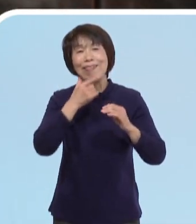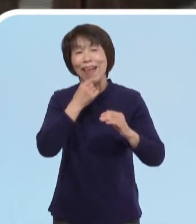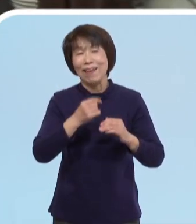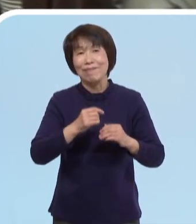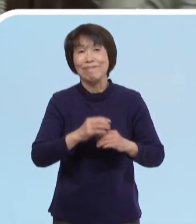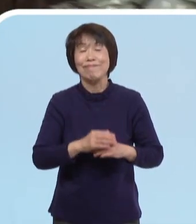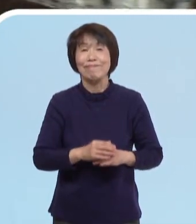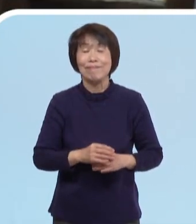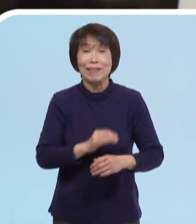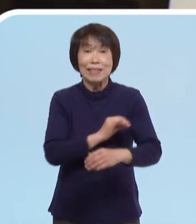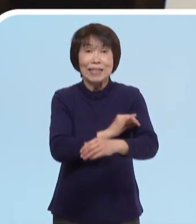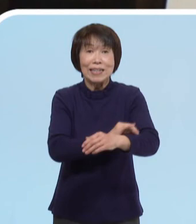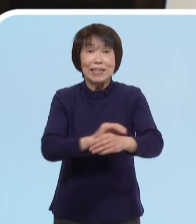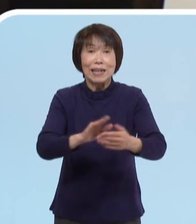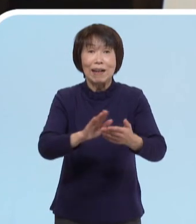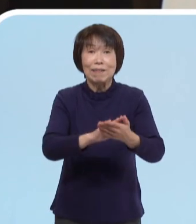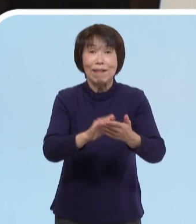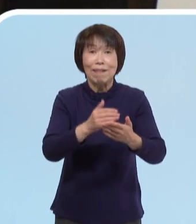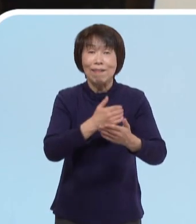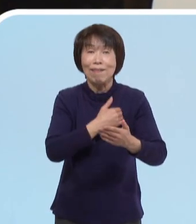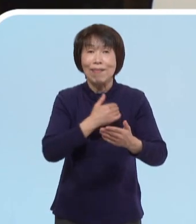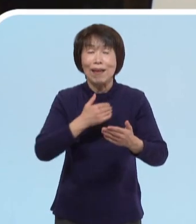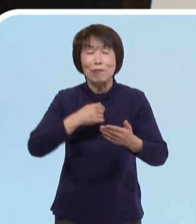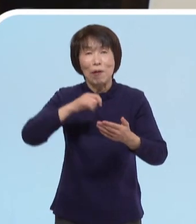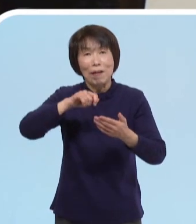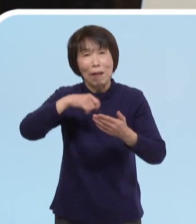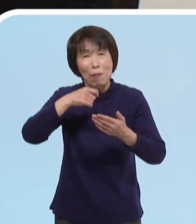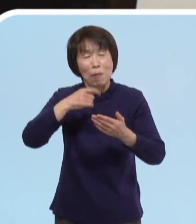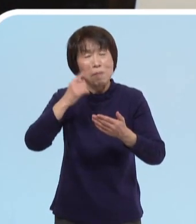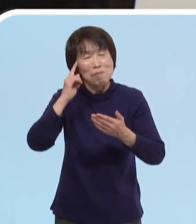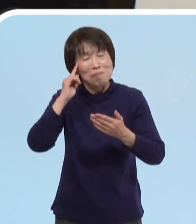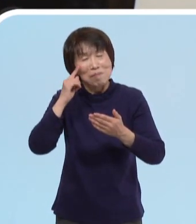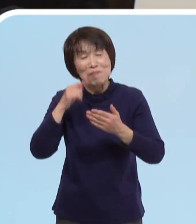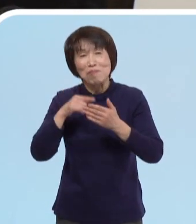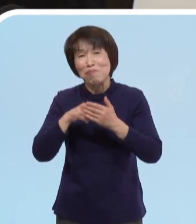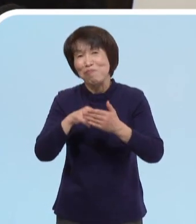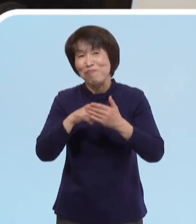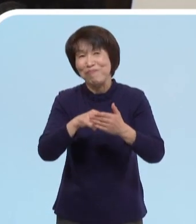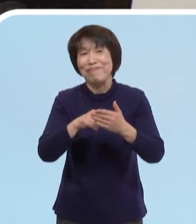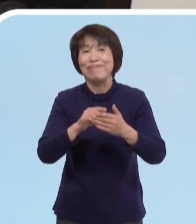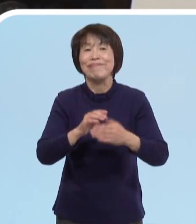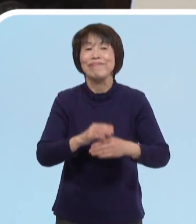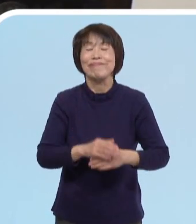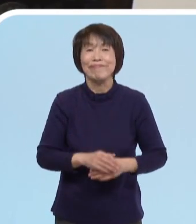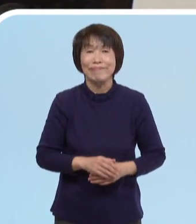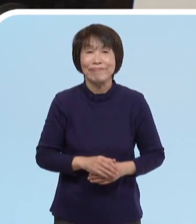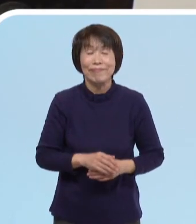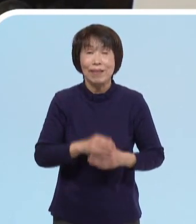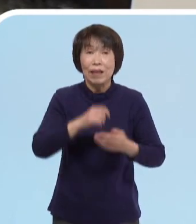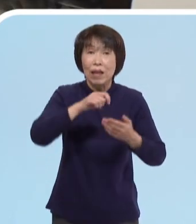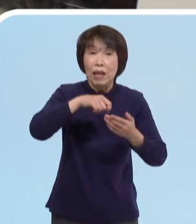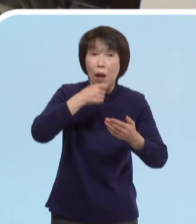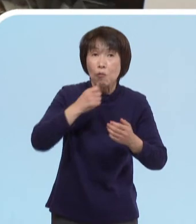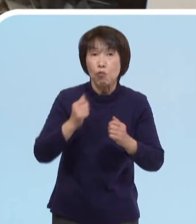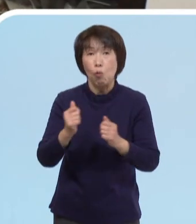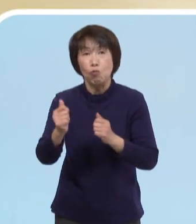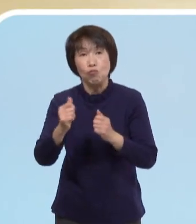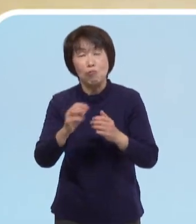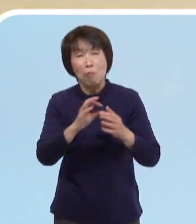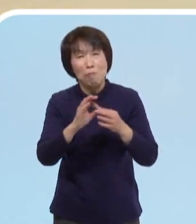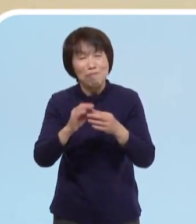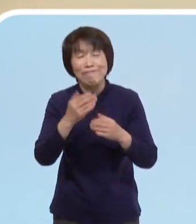血液のサラサラになってきたようになるような、そんな努力はしてます。はい、食と運